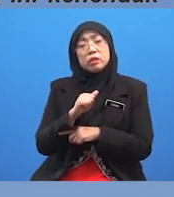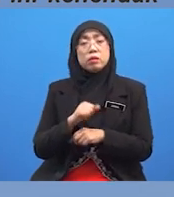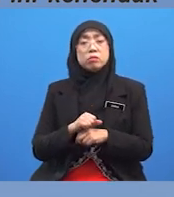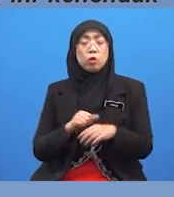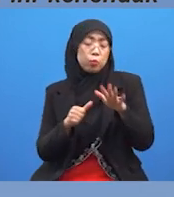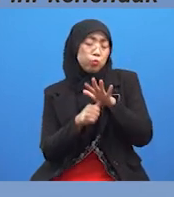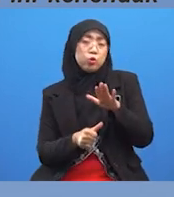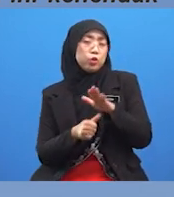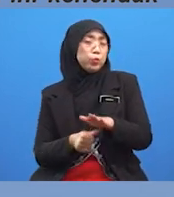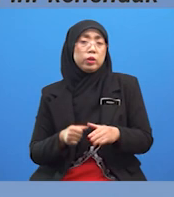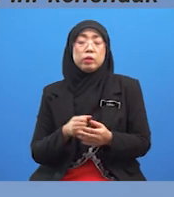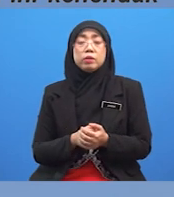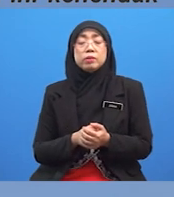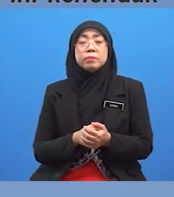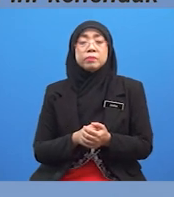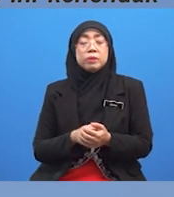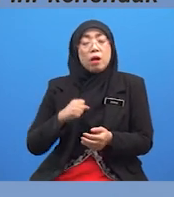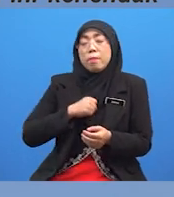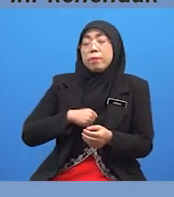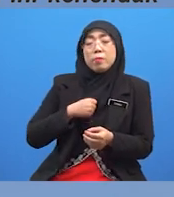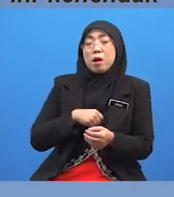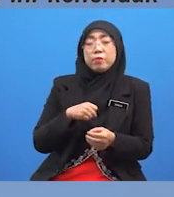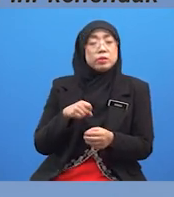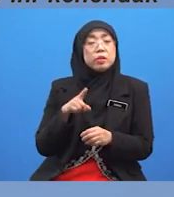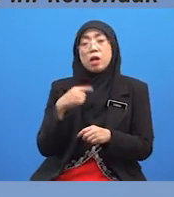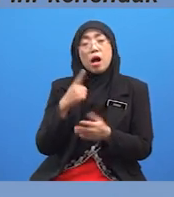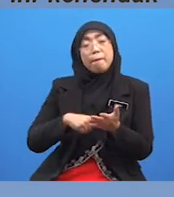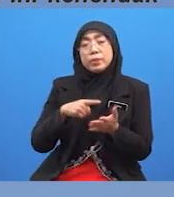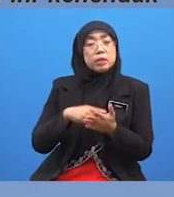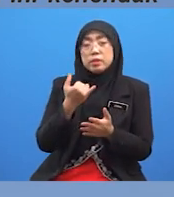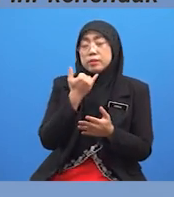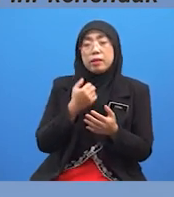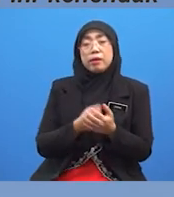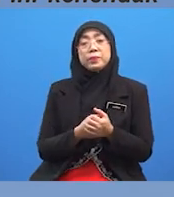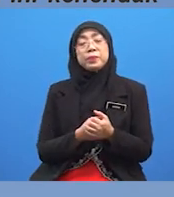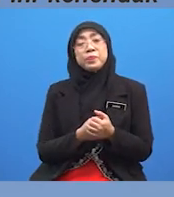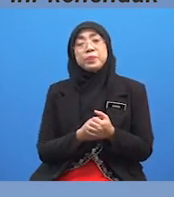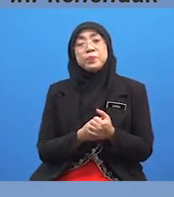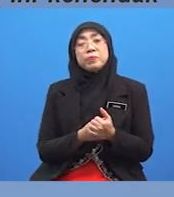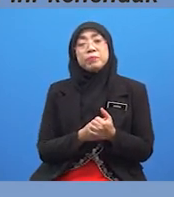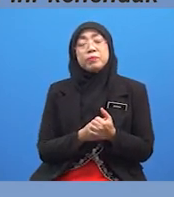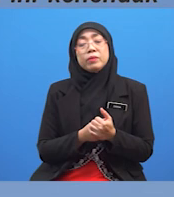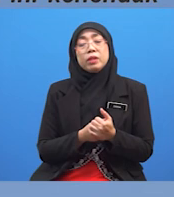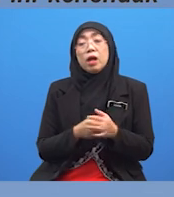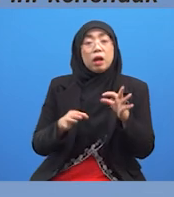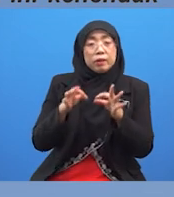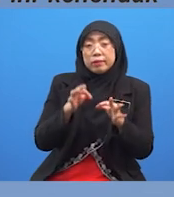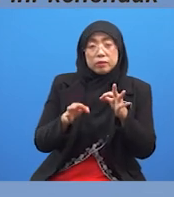Beliau sanggup memberikan kemaafan dan menerima nasib malang yang menimpanya dengan redha